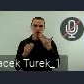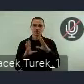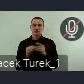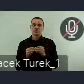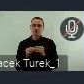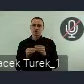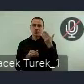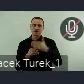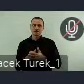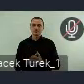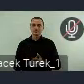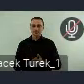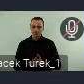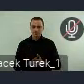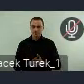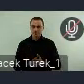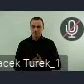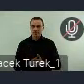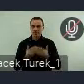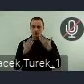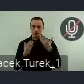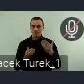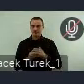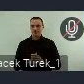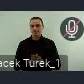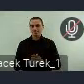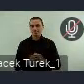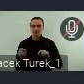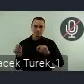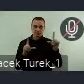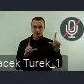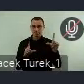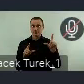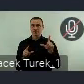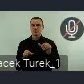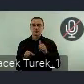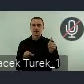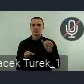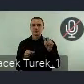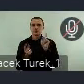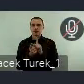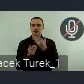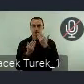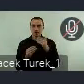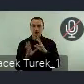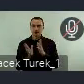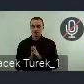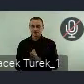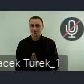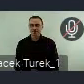możemy skończyć tak również dziękuję za za prezentację i za za dzisiejsze spotkanie